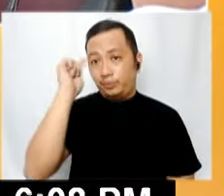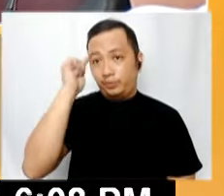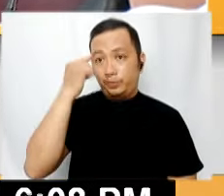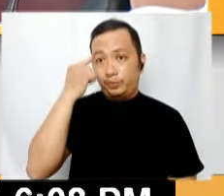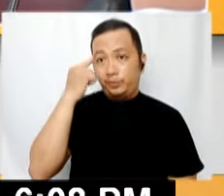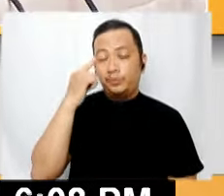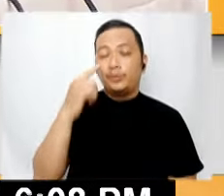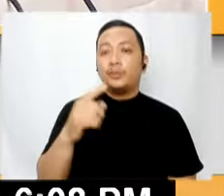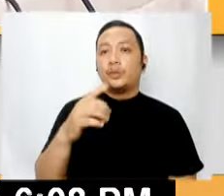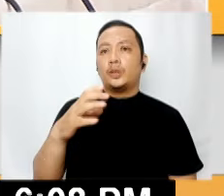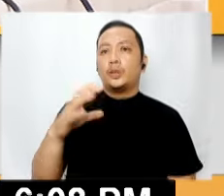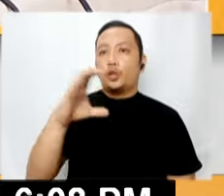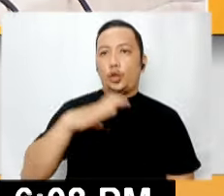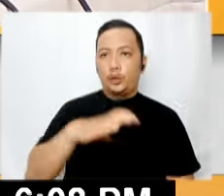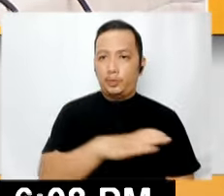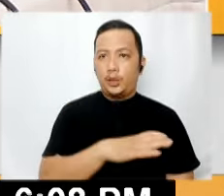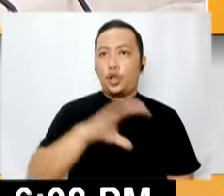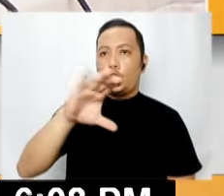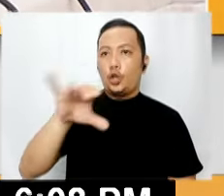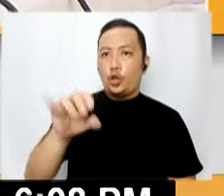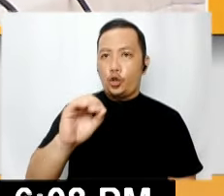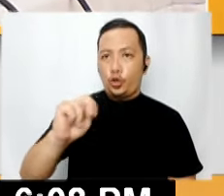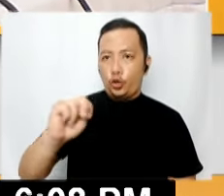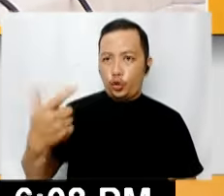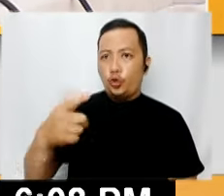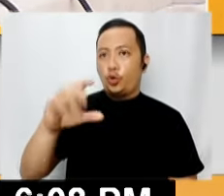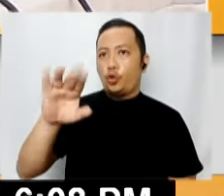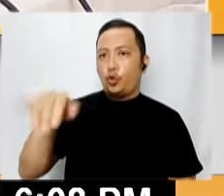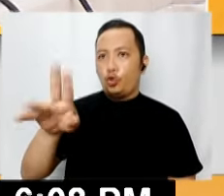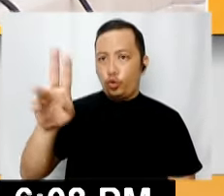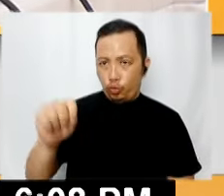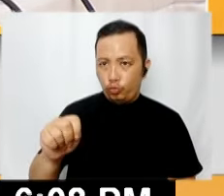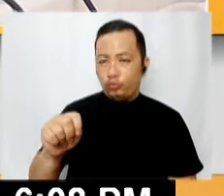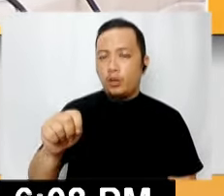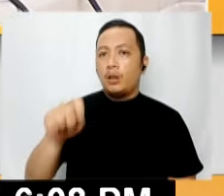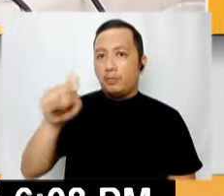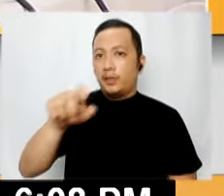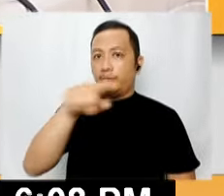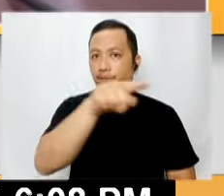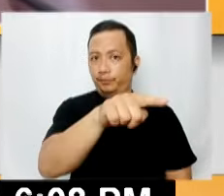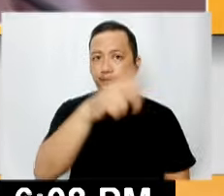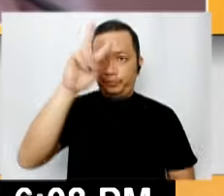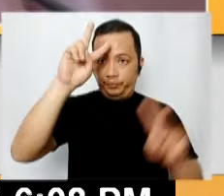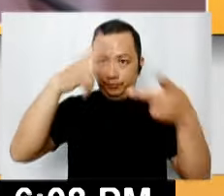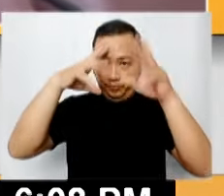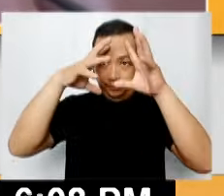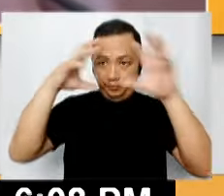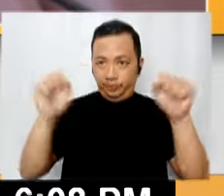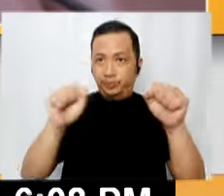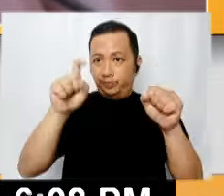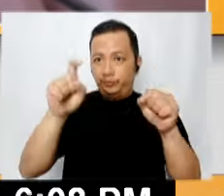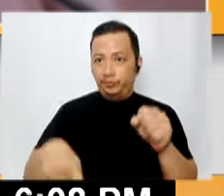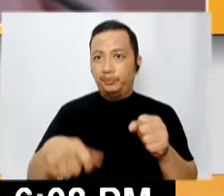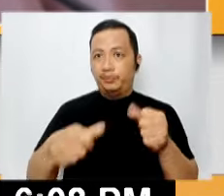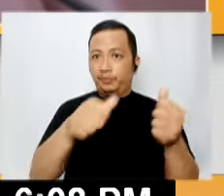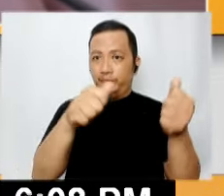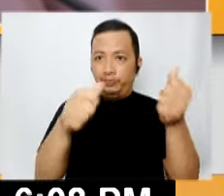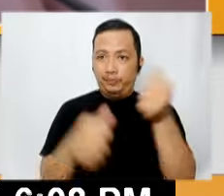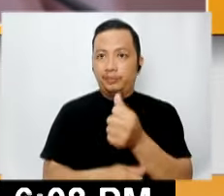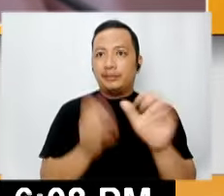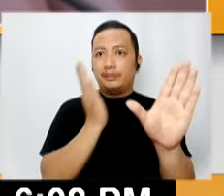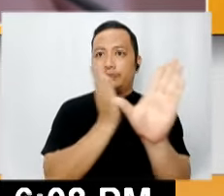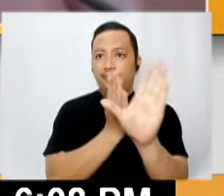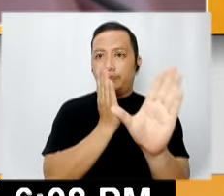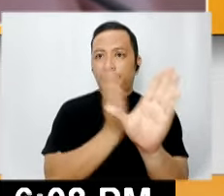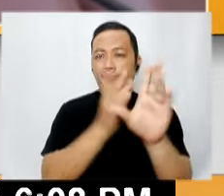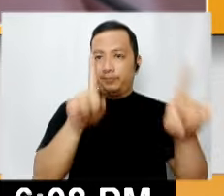kailangan ba talagang sumailalim si VP sa isang psych test? Psych test maliban pa sa drug test dahil po